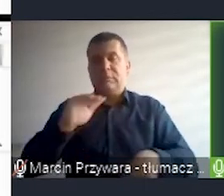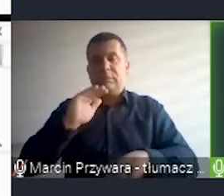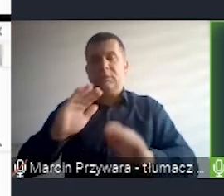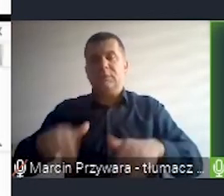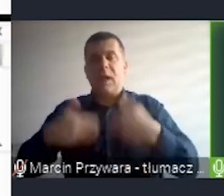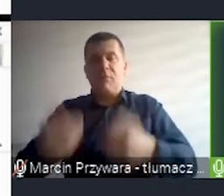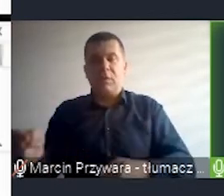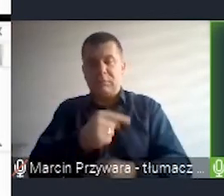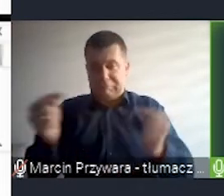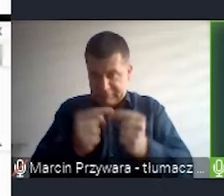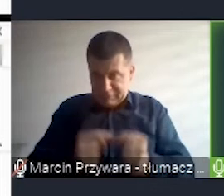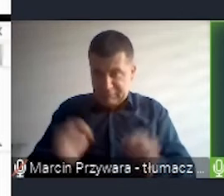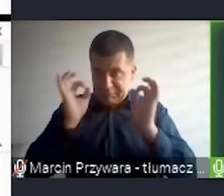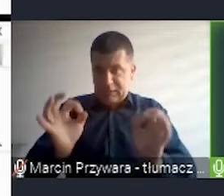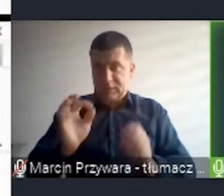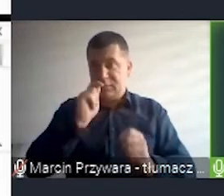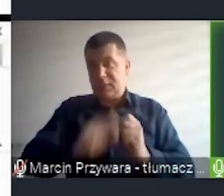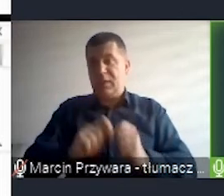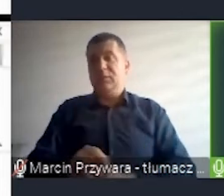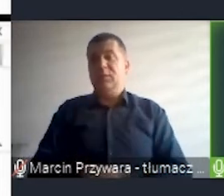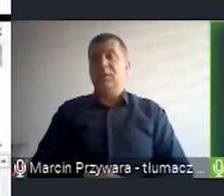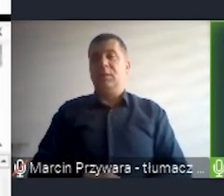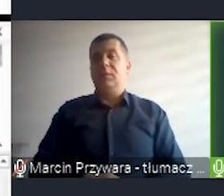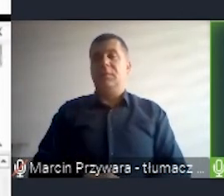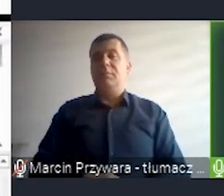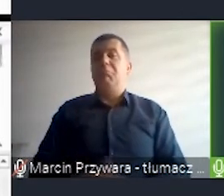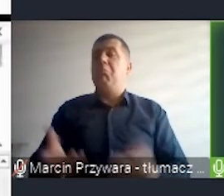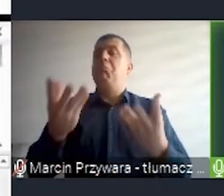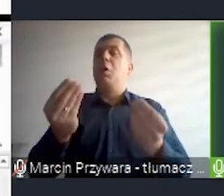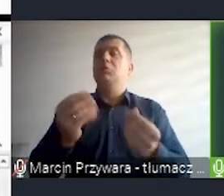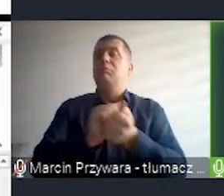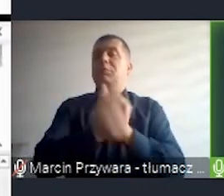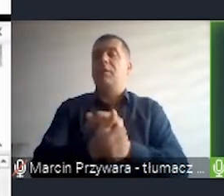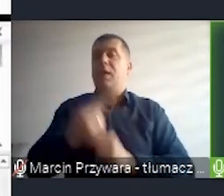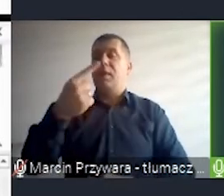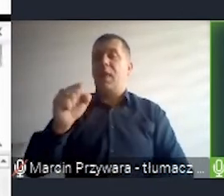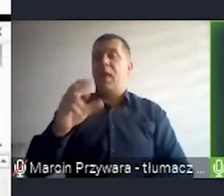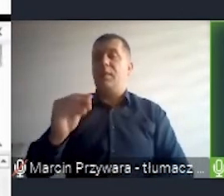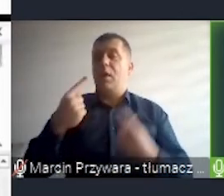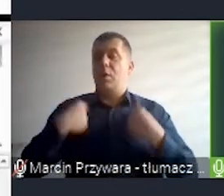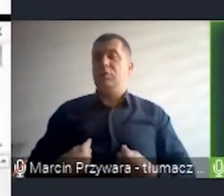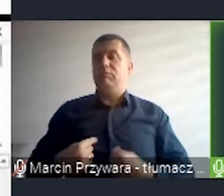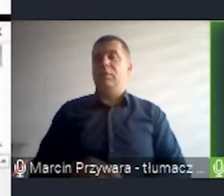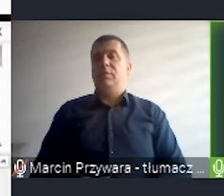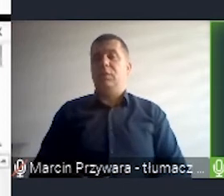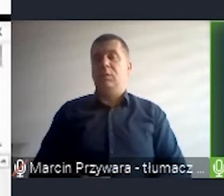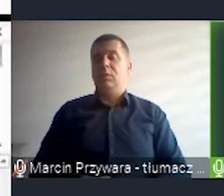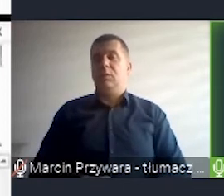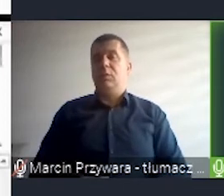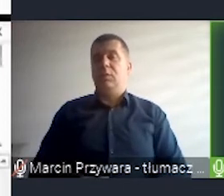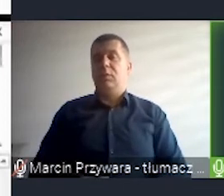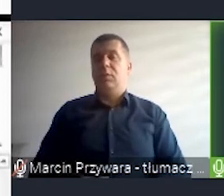przez beneficjenta? Po co przetwarza się dane osobowe? No właśnie, i tu się zaczyna